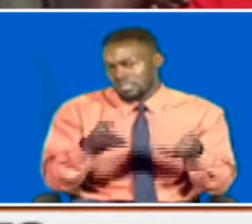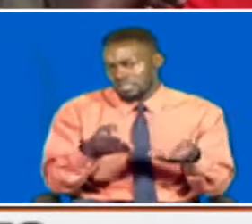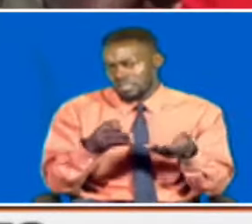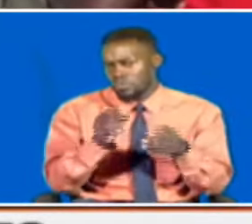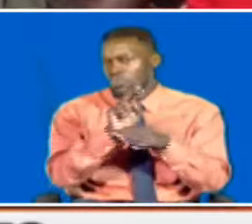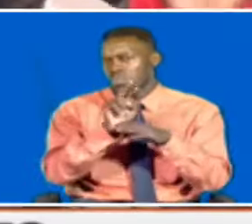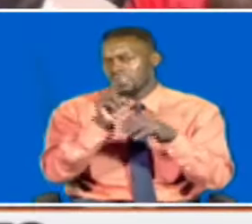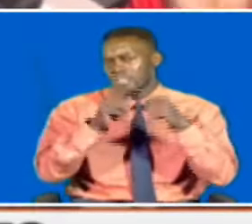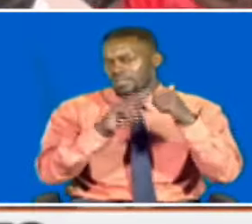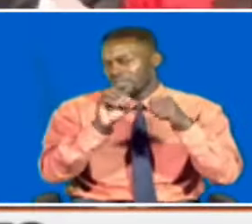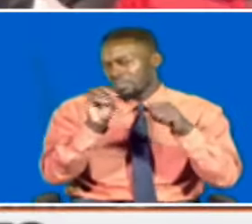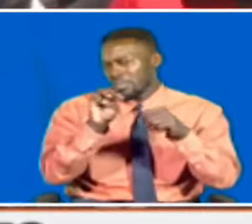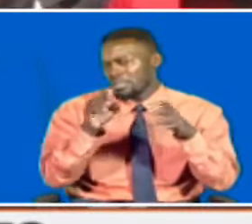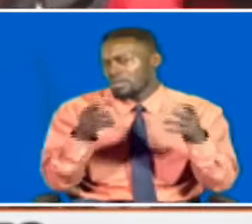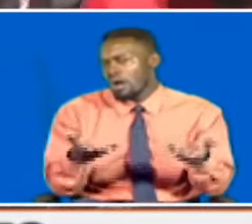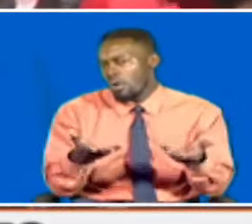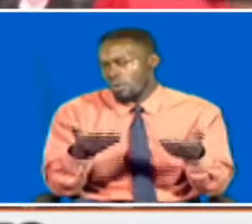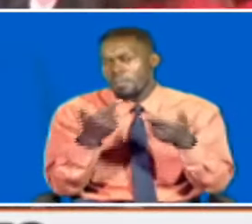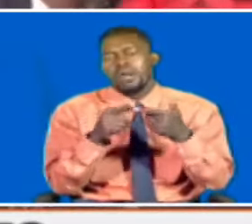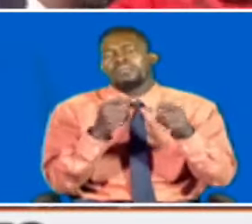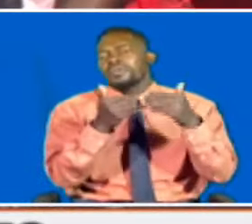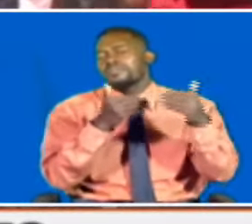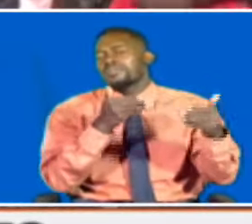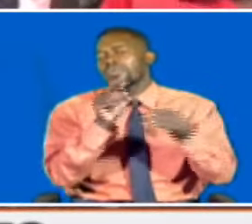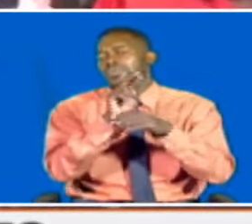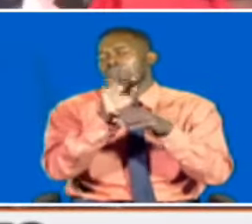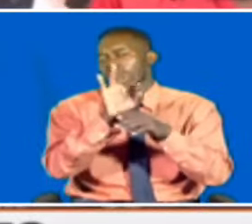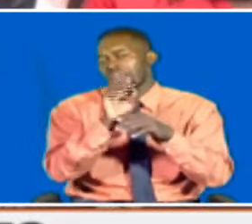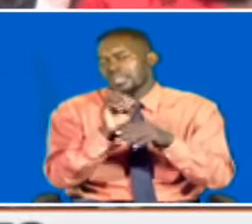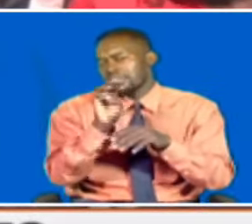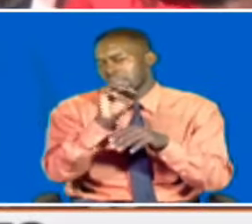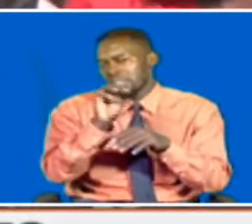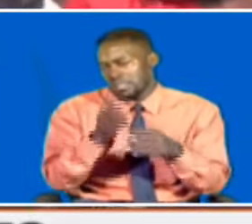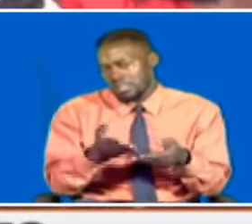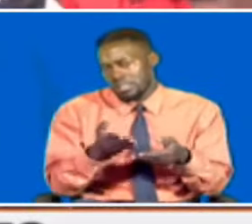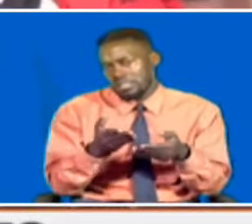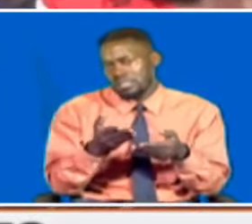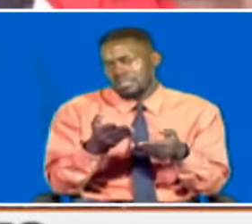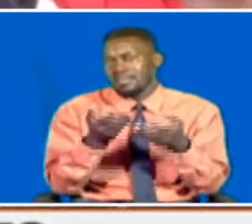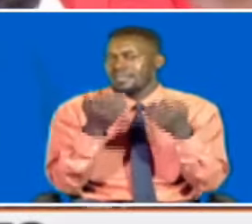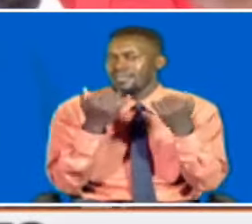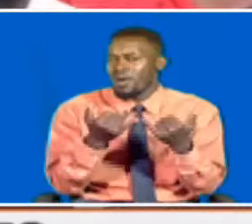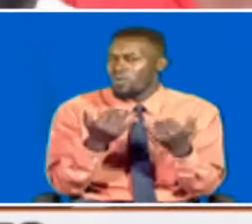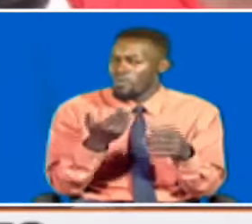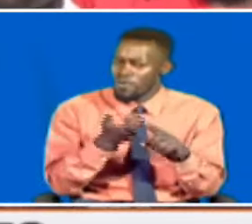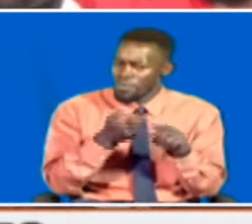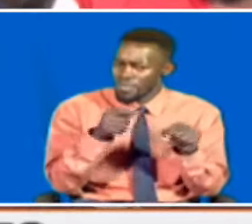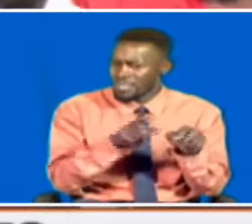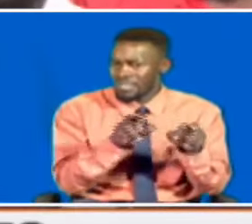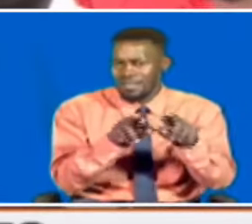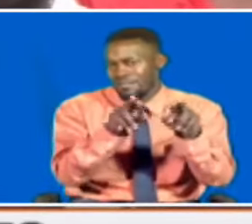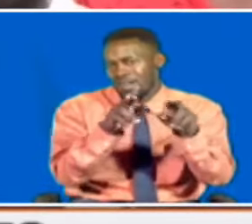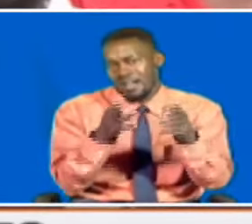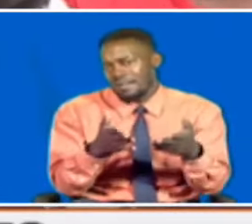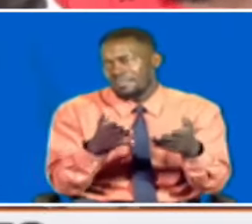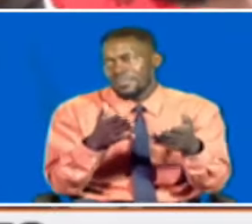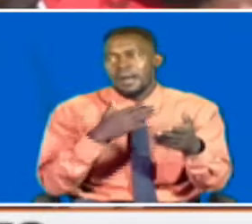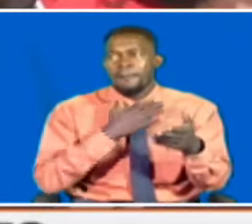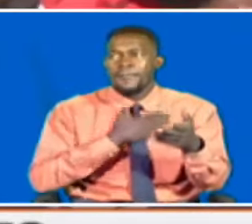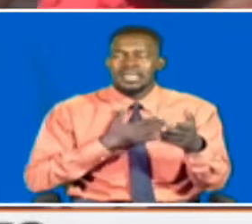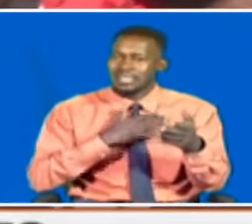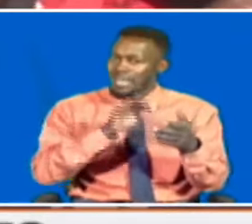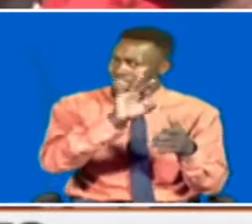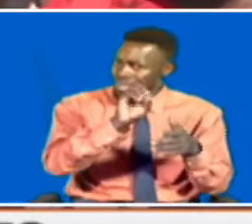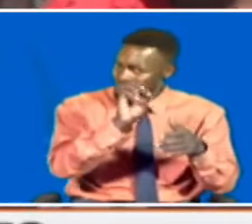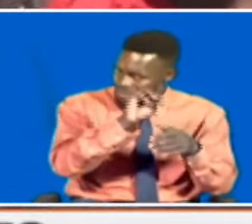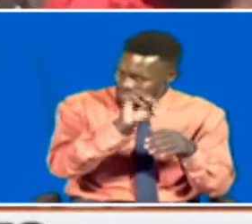brought to Ruziwa? Hatukupewa. Hatukatai directive ya rais. Kutoka kwa mto mitadhati. Tuko sawa na hiyo. Lakini ya